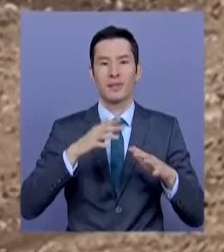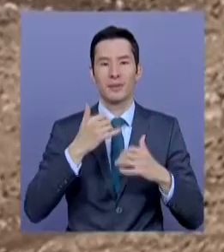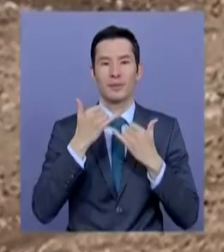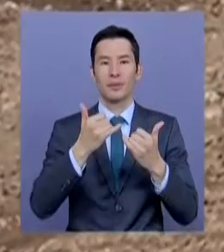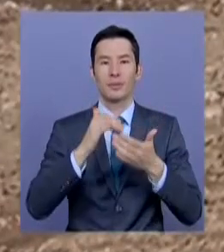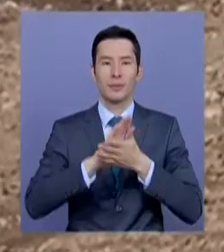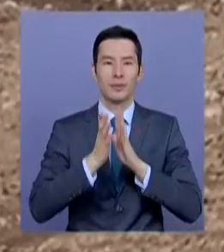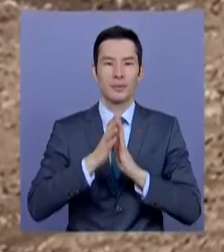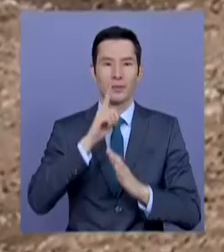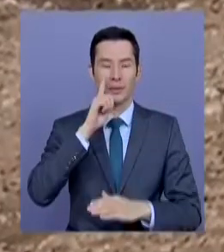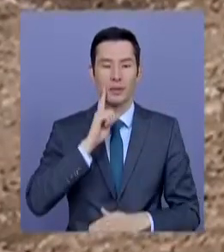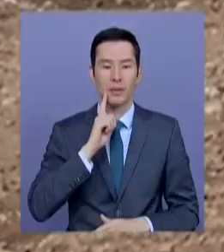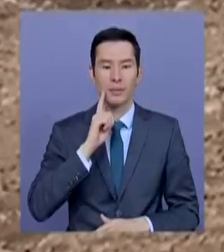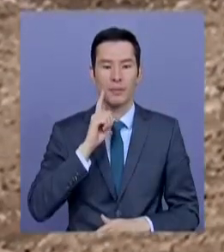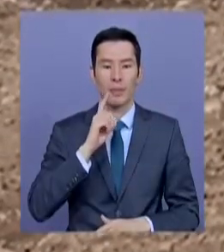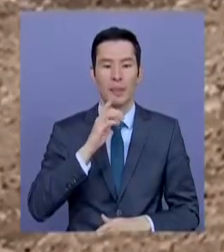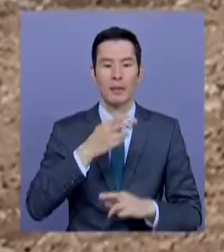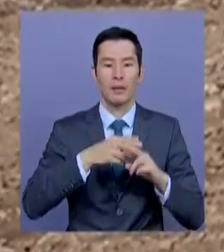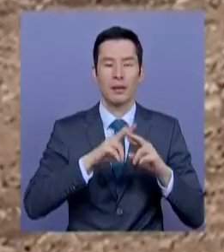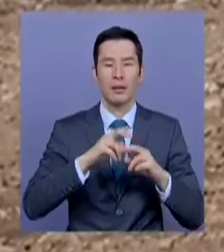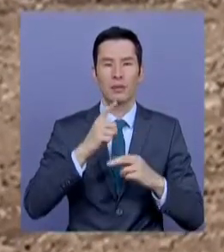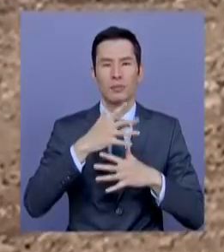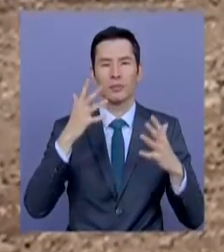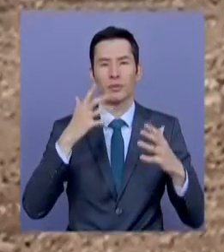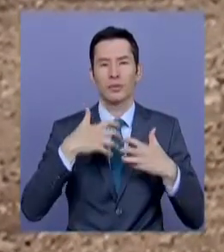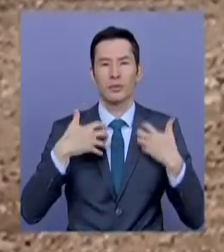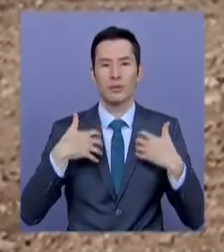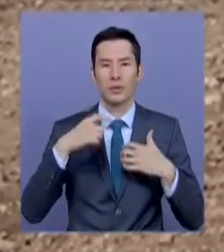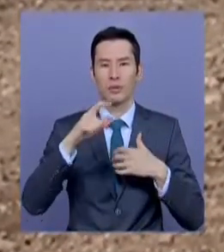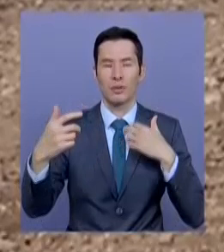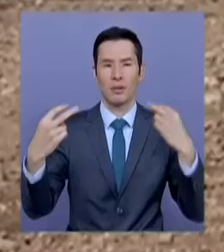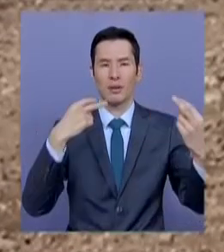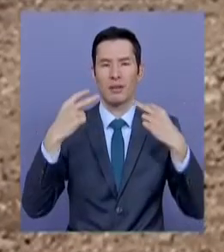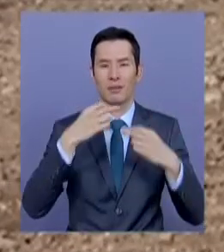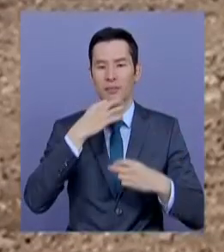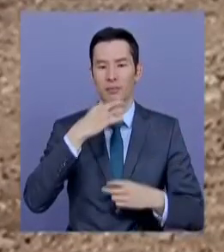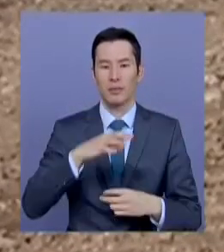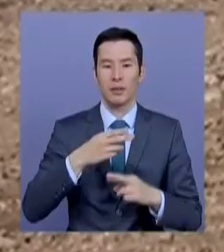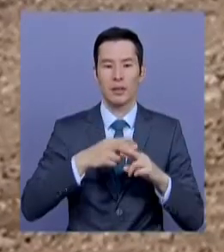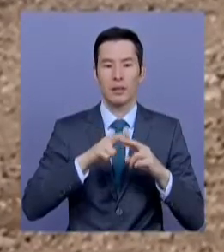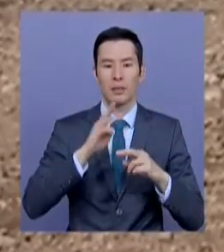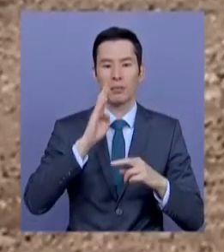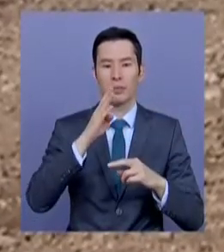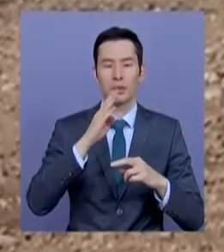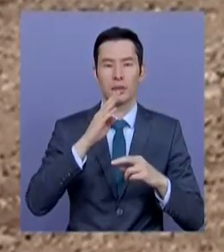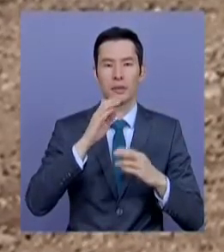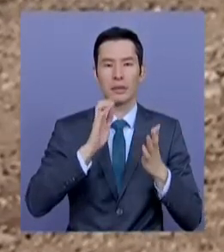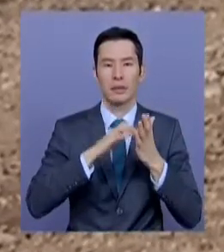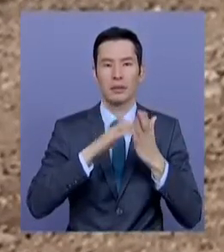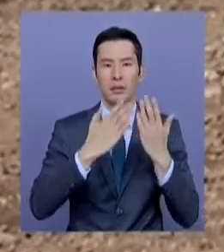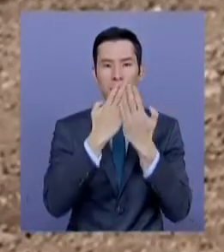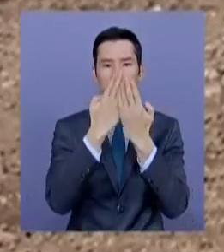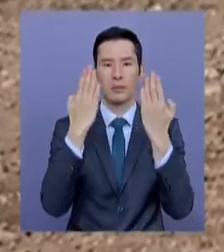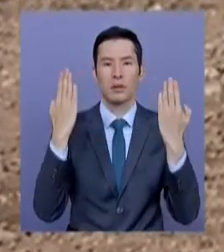аталған жануар көпшіліктің алдына шығуды ұнатпайды. Сондықтан мына аумақтың айналасы пиано деген тереземен қоршалады. Ол